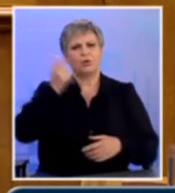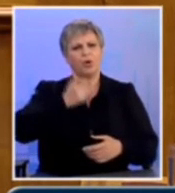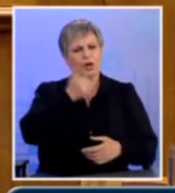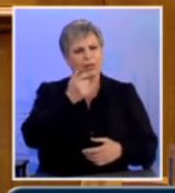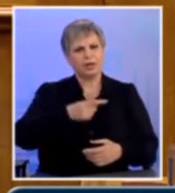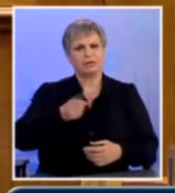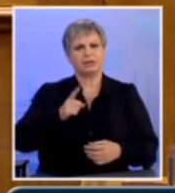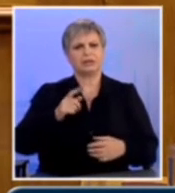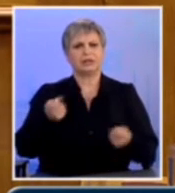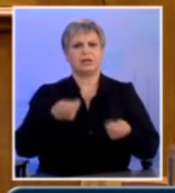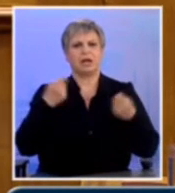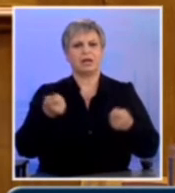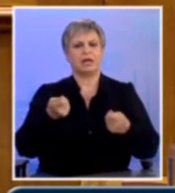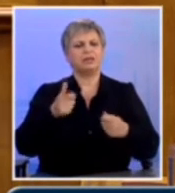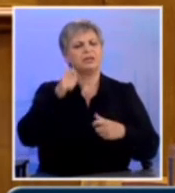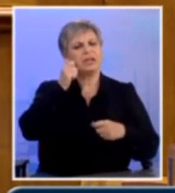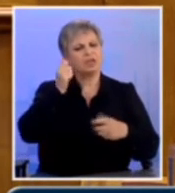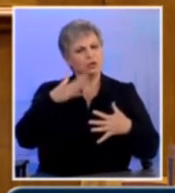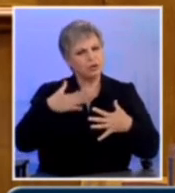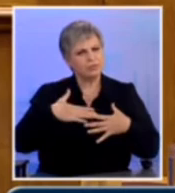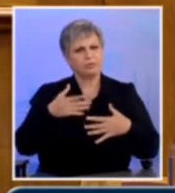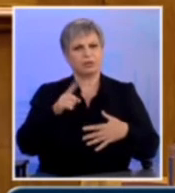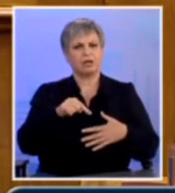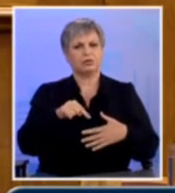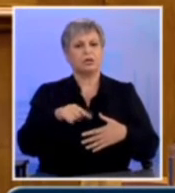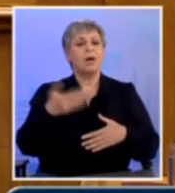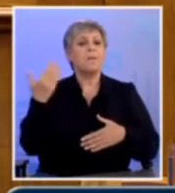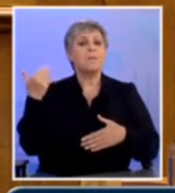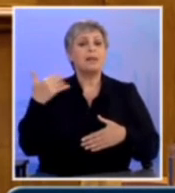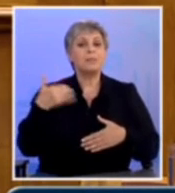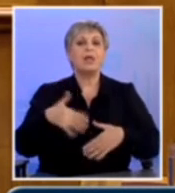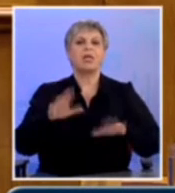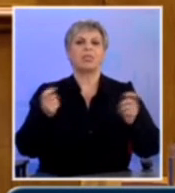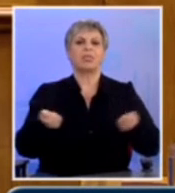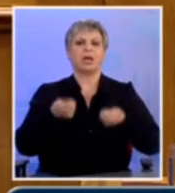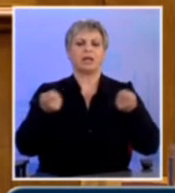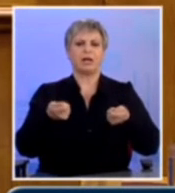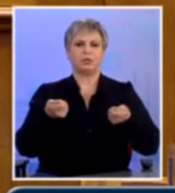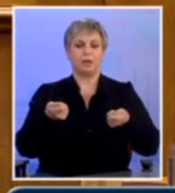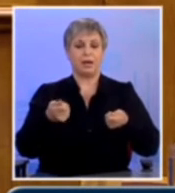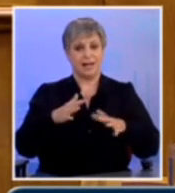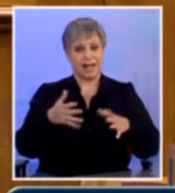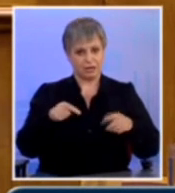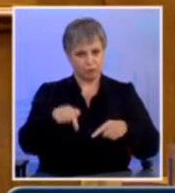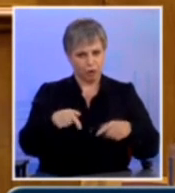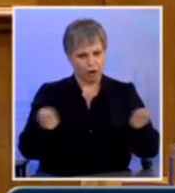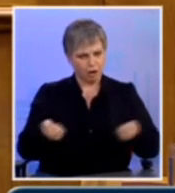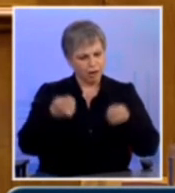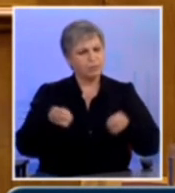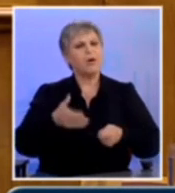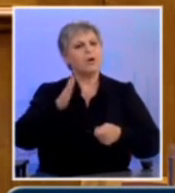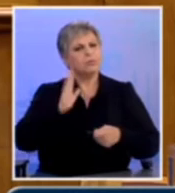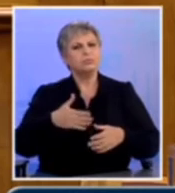έχουν γίνει κατανοητά αυτά που δεν έχουν γίνει στο παρελθόν, τότε μπορούμε να κερδίσουμε και